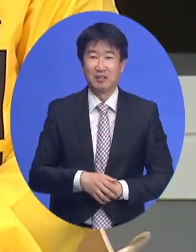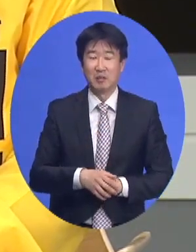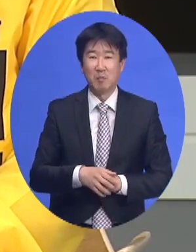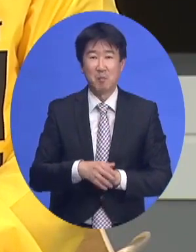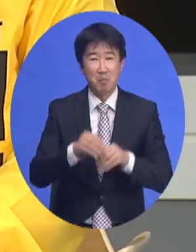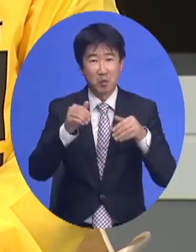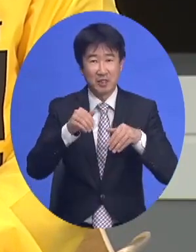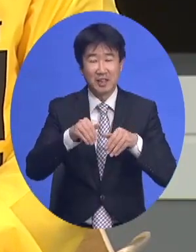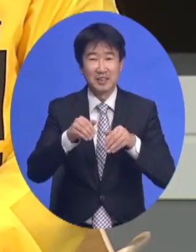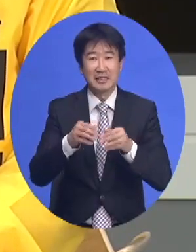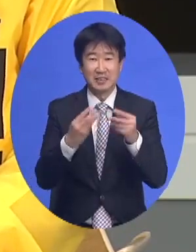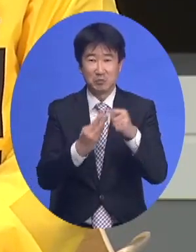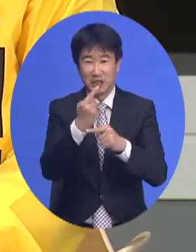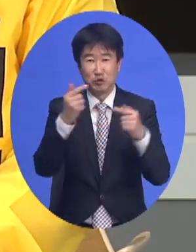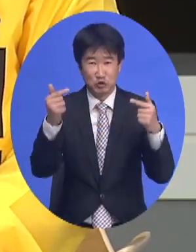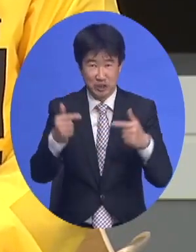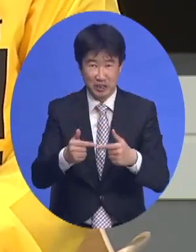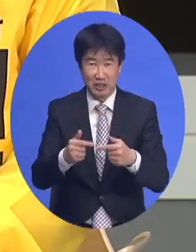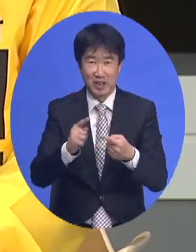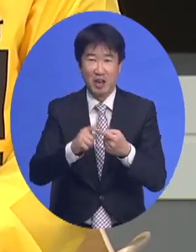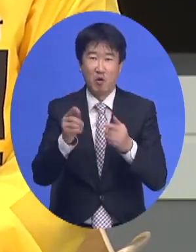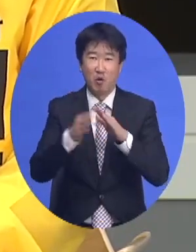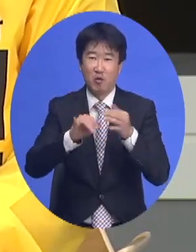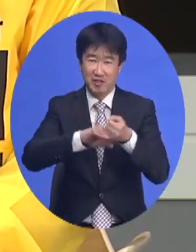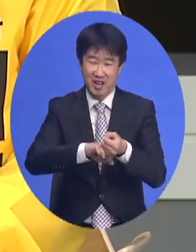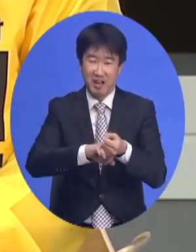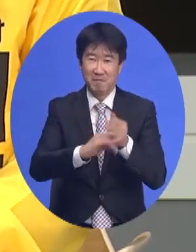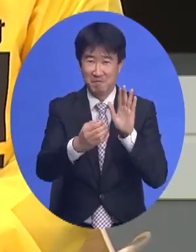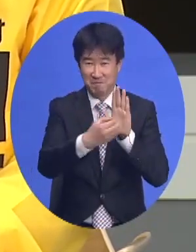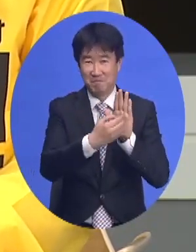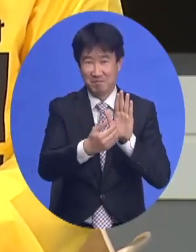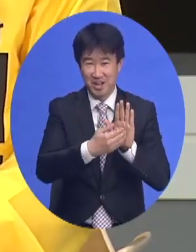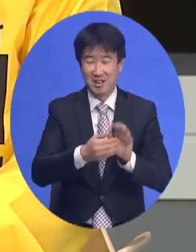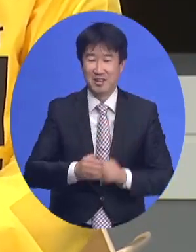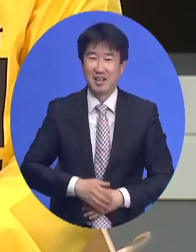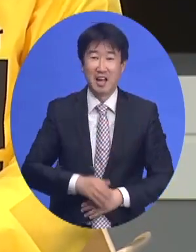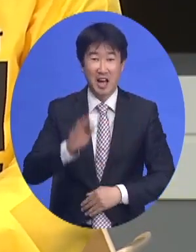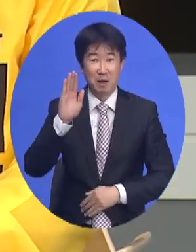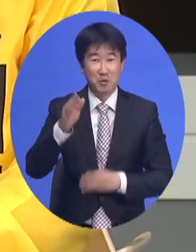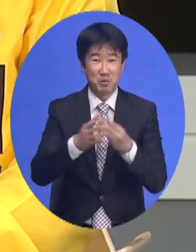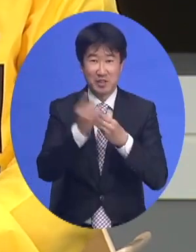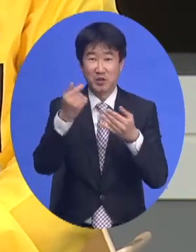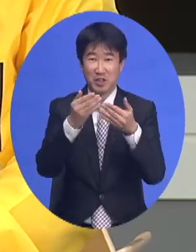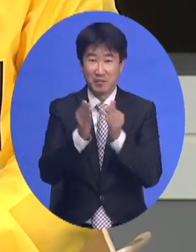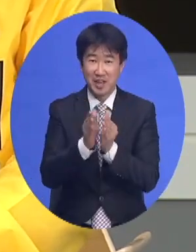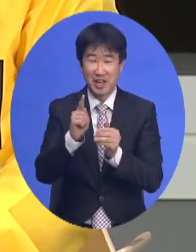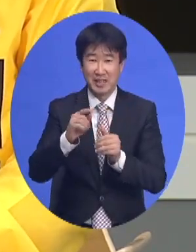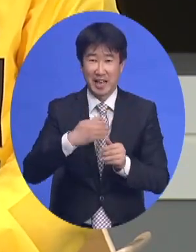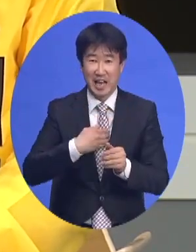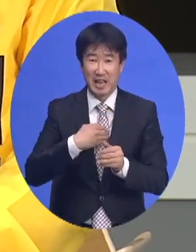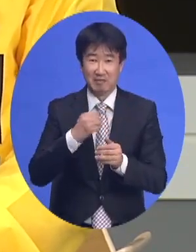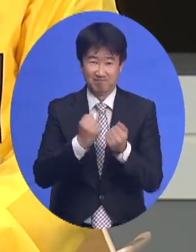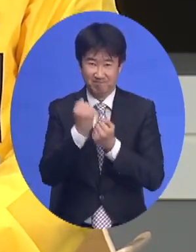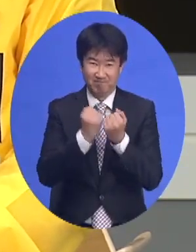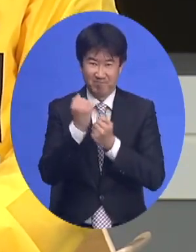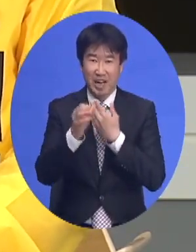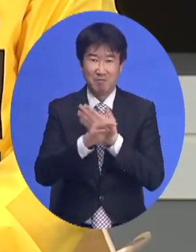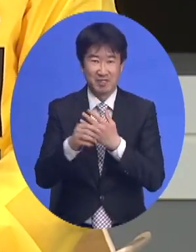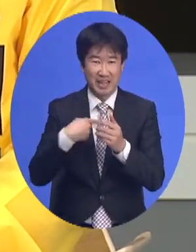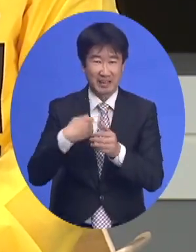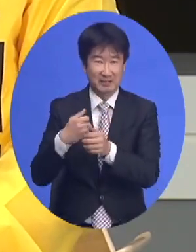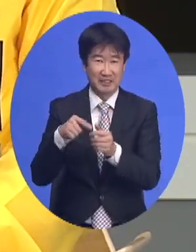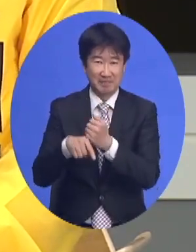보좌진도 3분의 1로 줄이겠다고 이런 공약도 내놓은 바 있습니다. 그래서 저는 앞으로 미통당이 제가 설득하면 따라오리라고